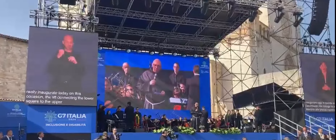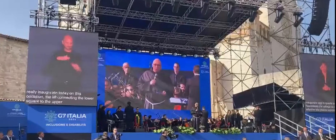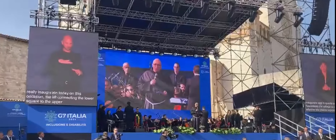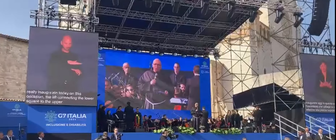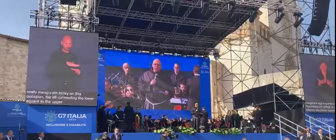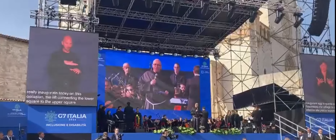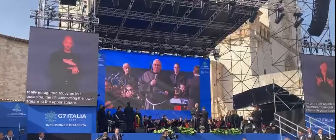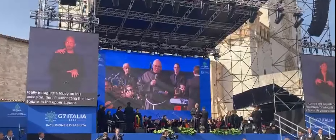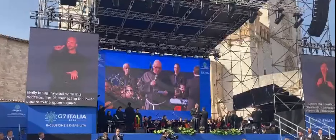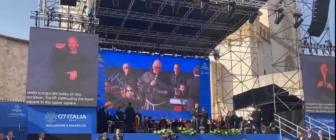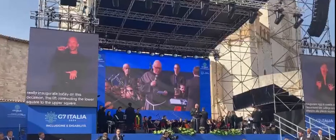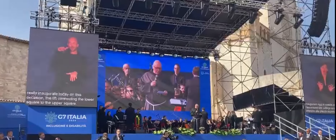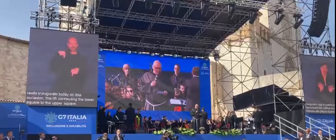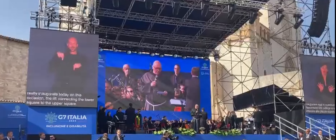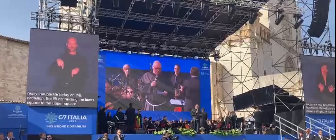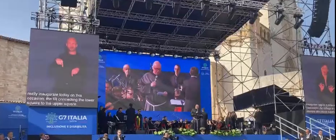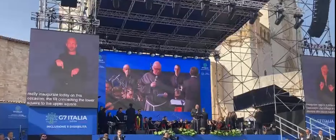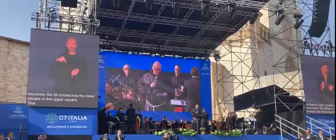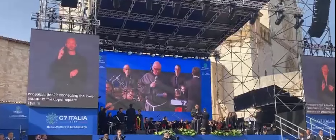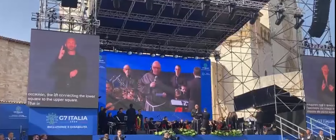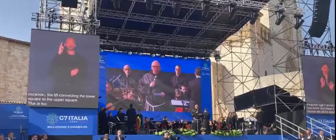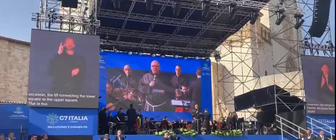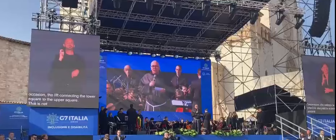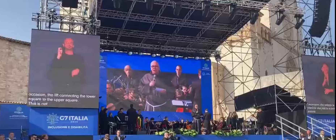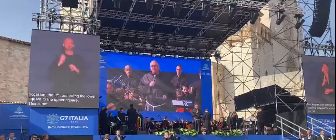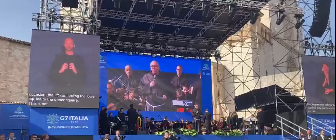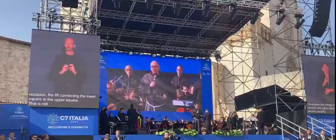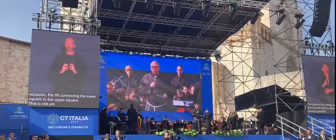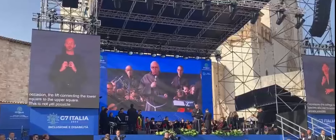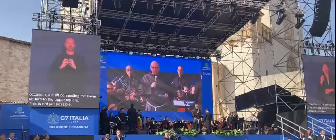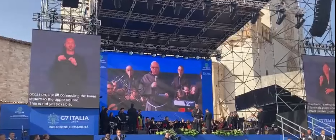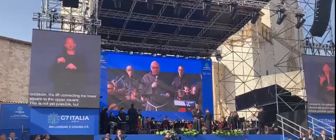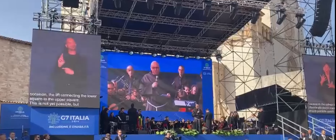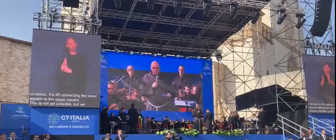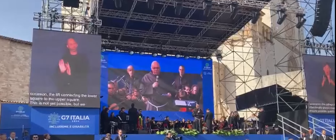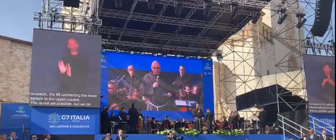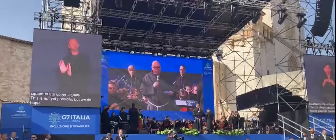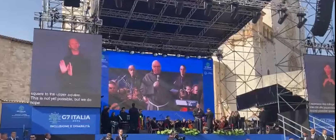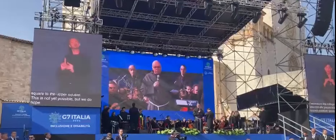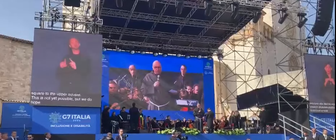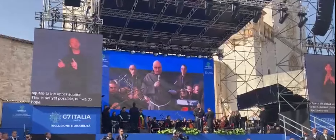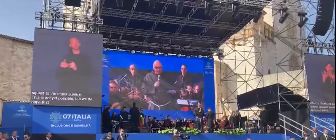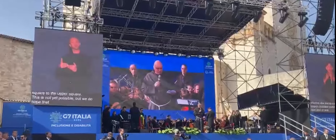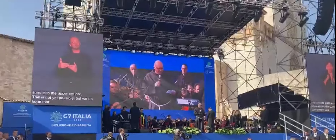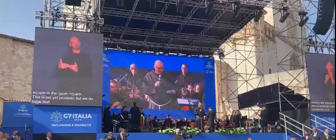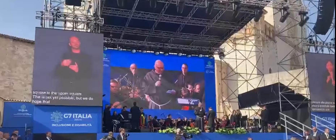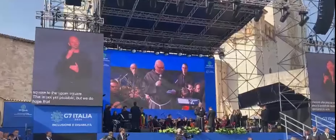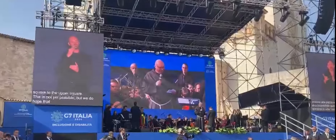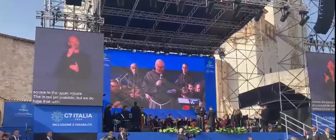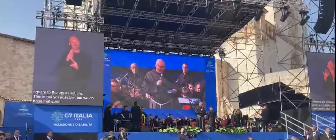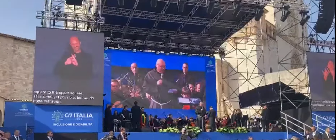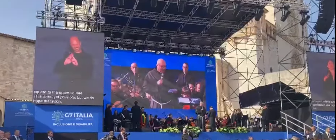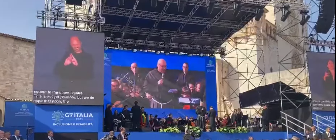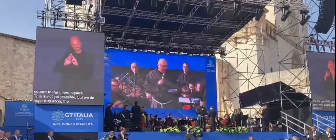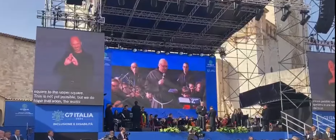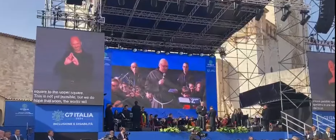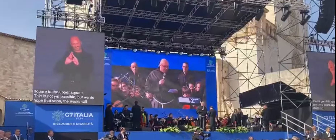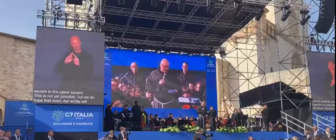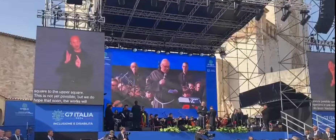Non è ancora possibile questo, ma speriamo in una rapida conclusione dei lavori, speriamo per Natale.